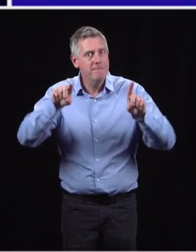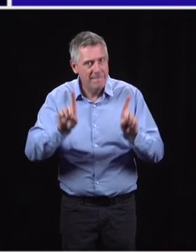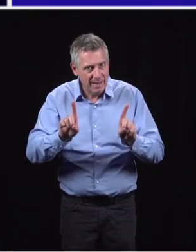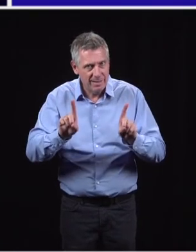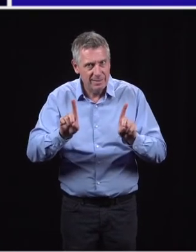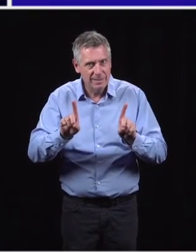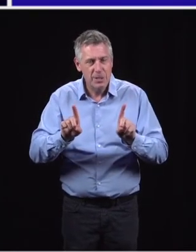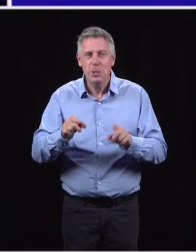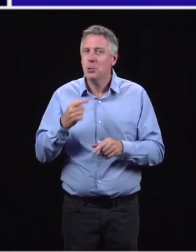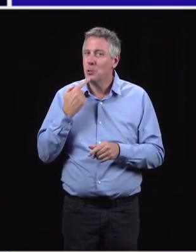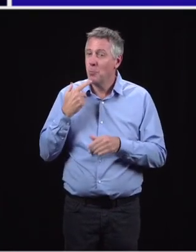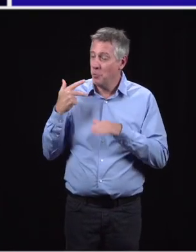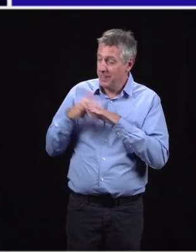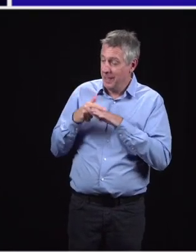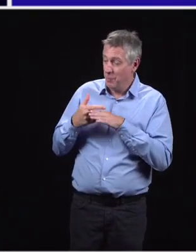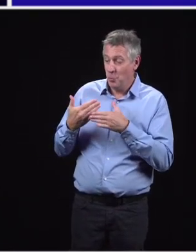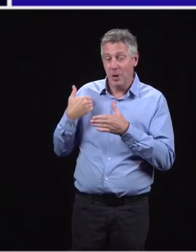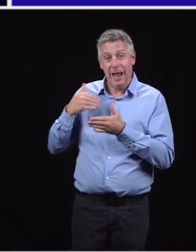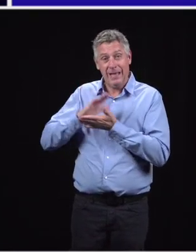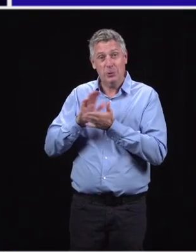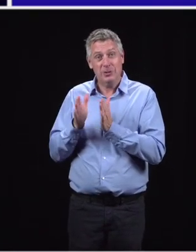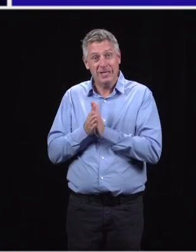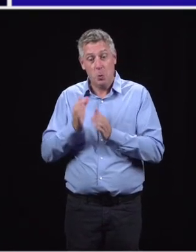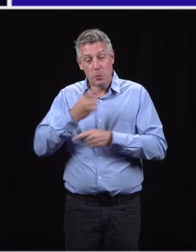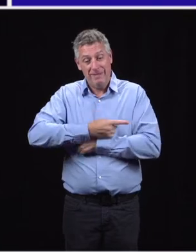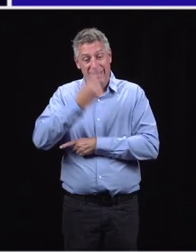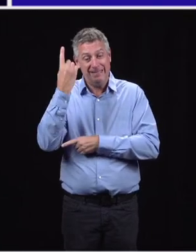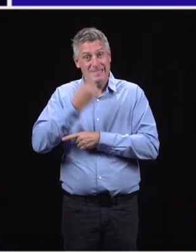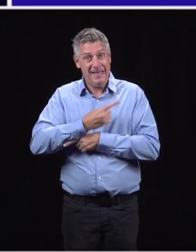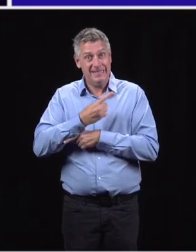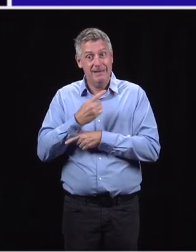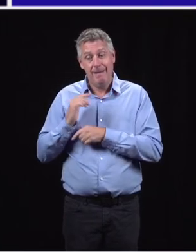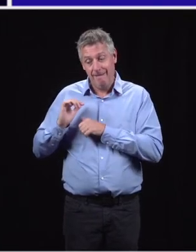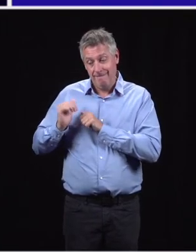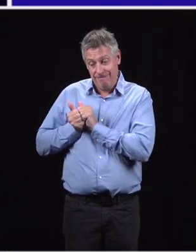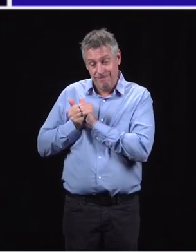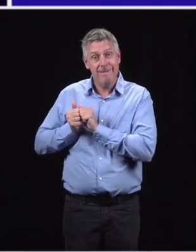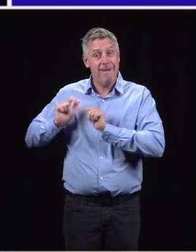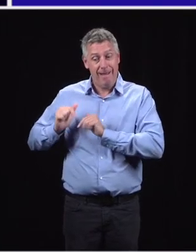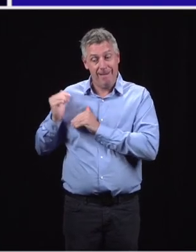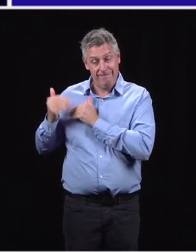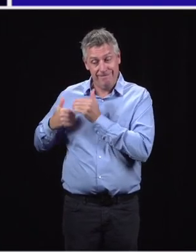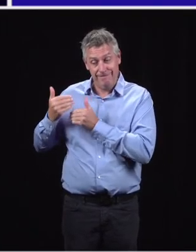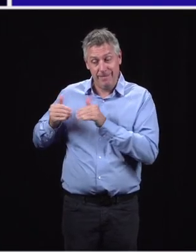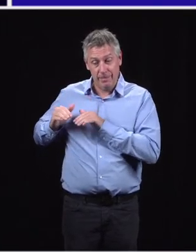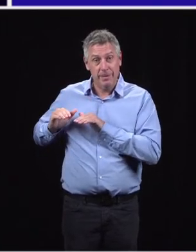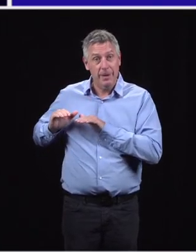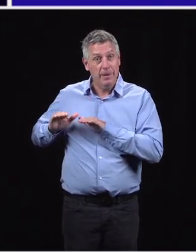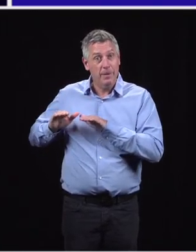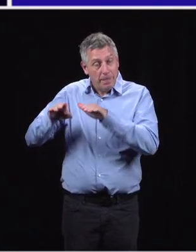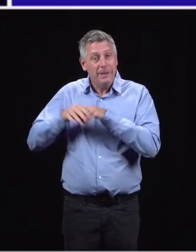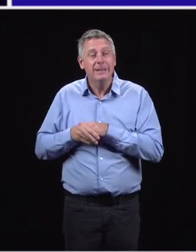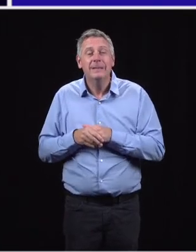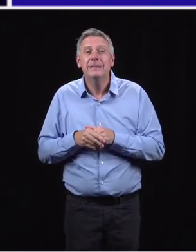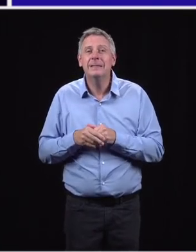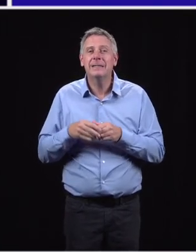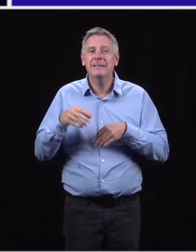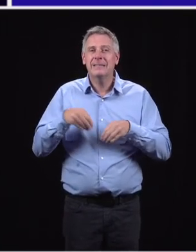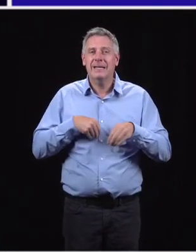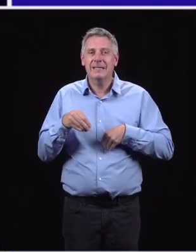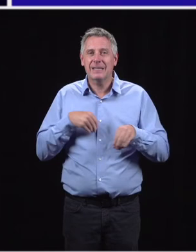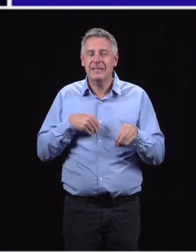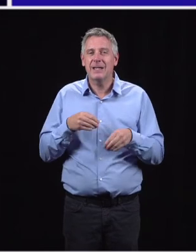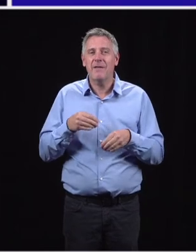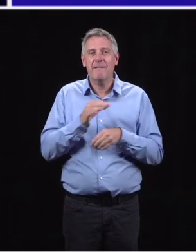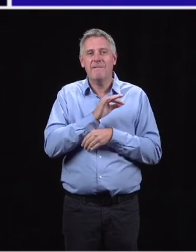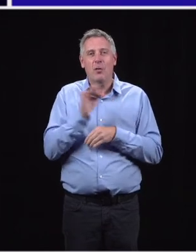depuis le début de l'association diversité je vais donc demander s'il vous plaît à Anne-Sophie le bras directrice France du programme Google